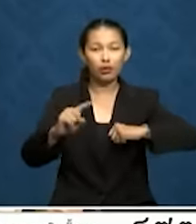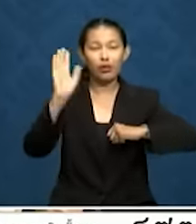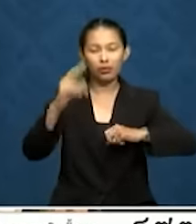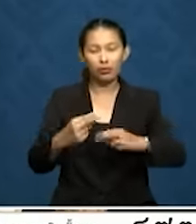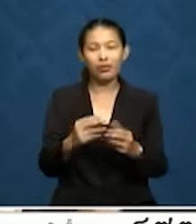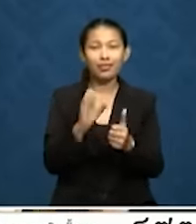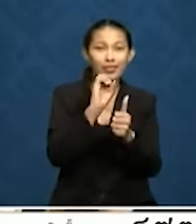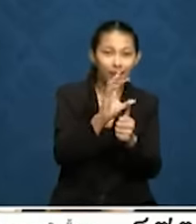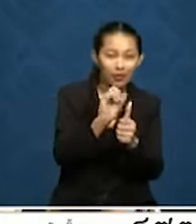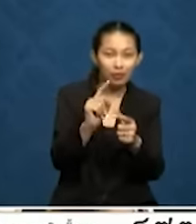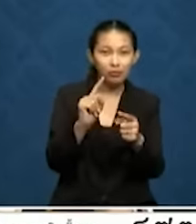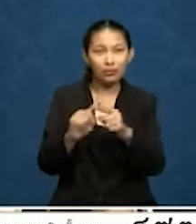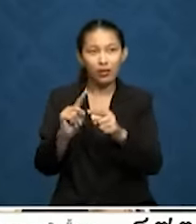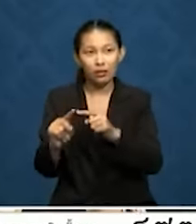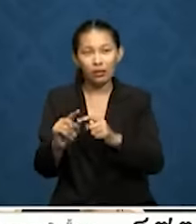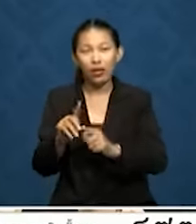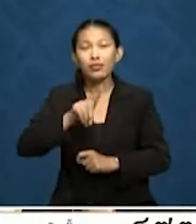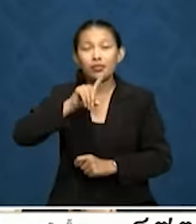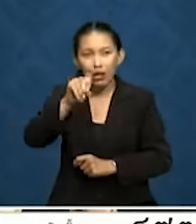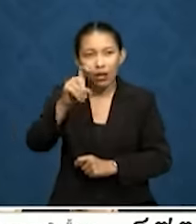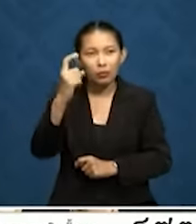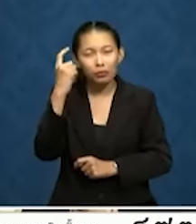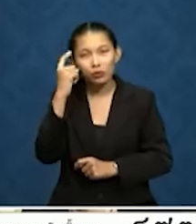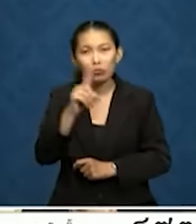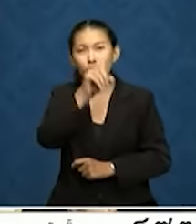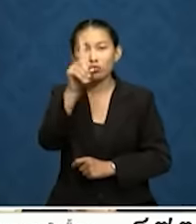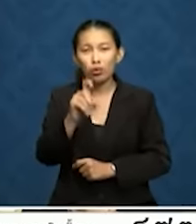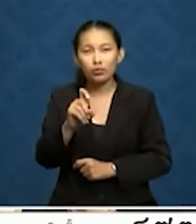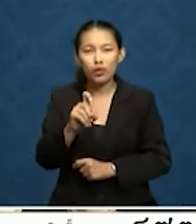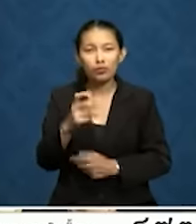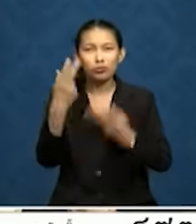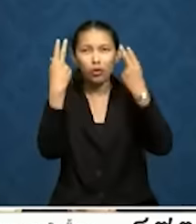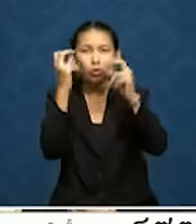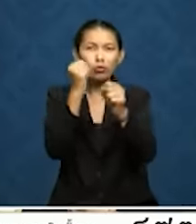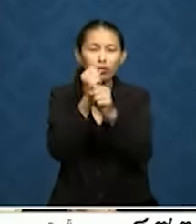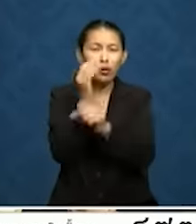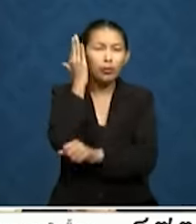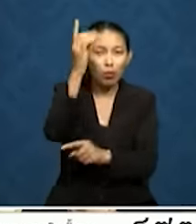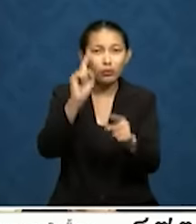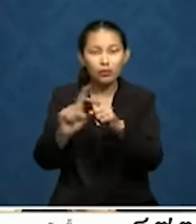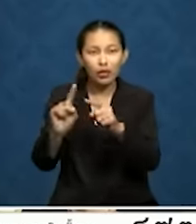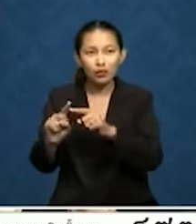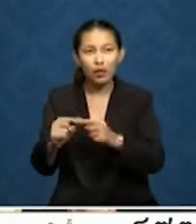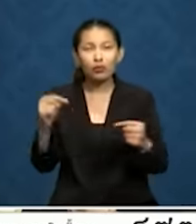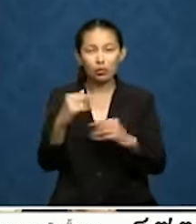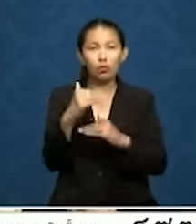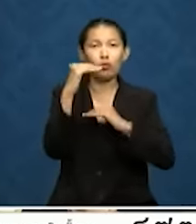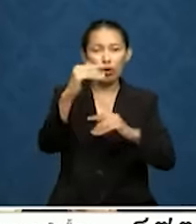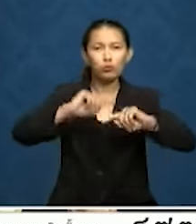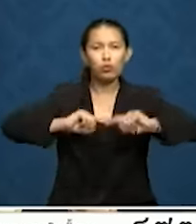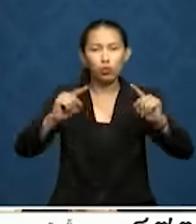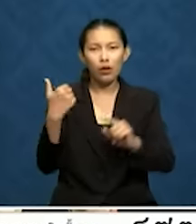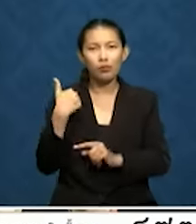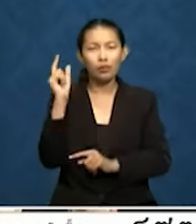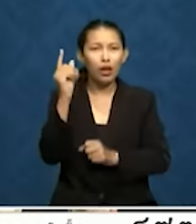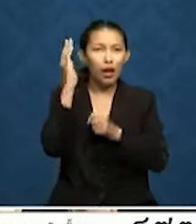นอแนะนำซักถามในสิ่งที่นายกจะต้องทำในอนาคตเพื่อเป็นประโยชน์อันนี้อยู่ในกรอบนะครับแต่ว่าอภิ